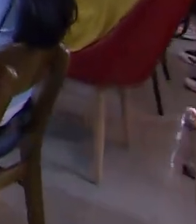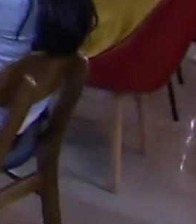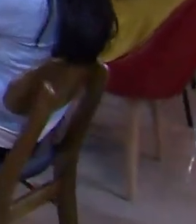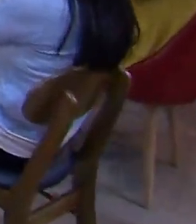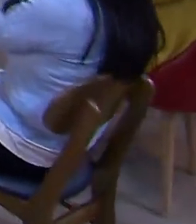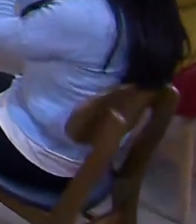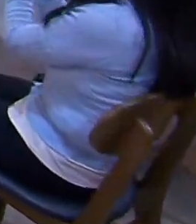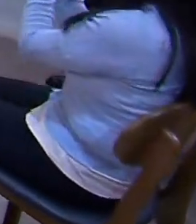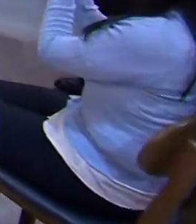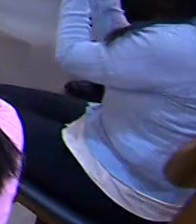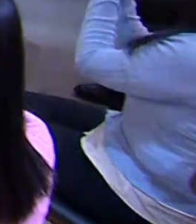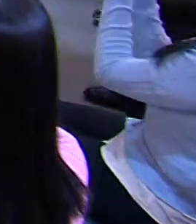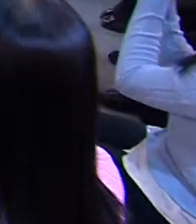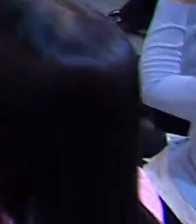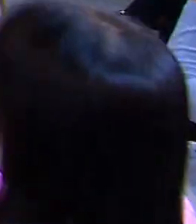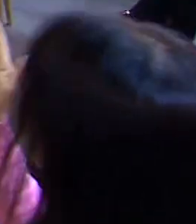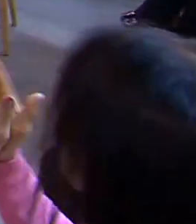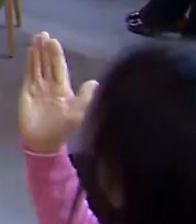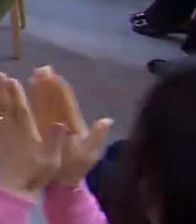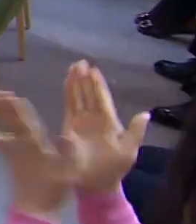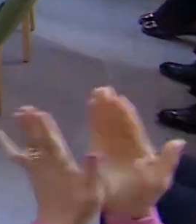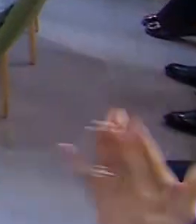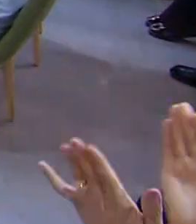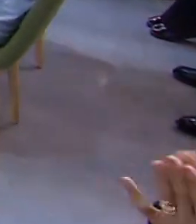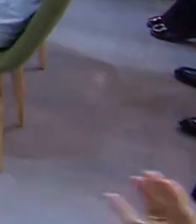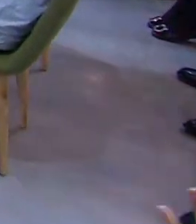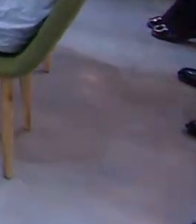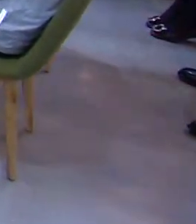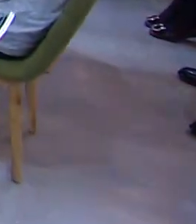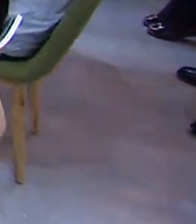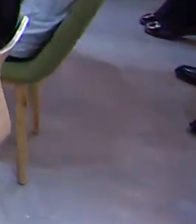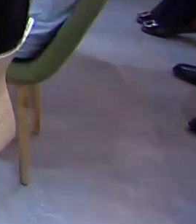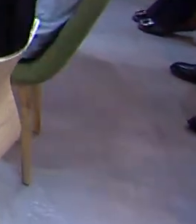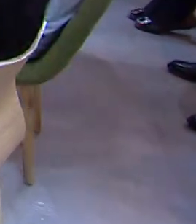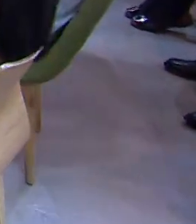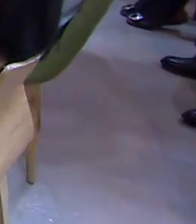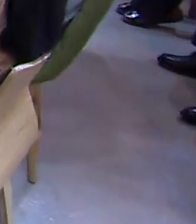아 왜 내가 새가 반갑습니다